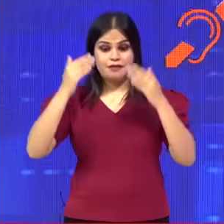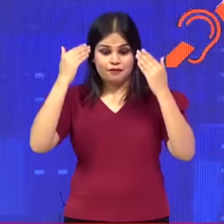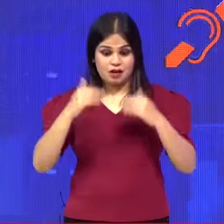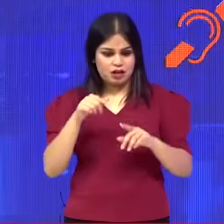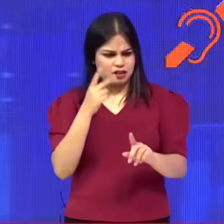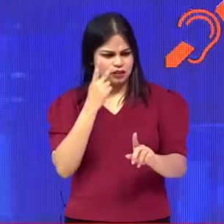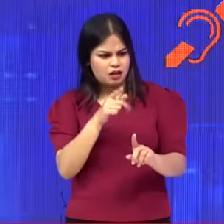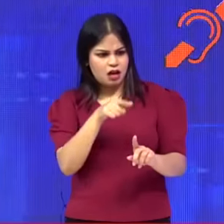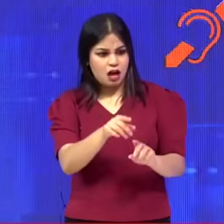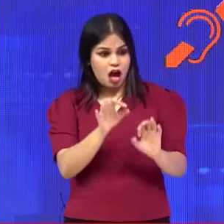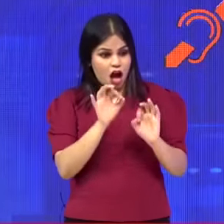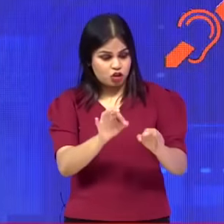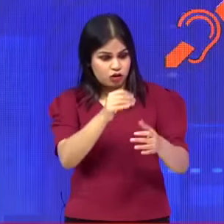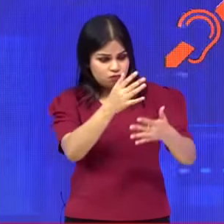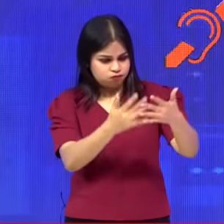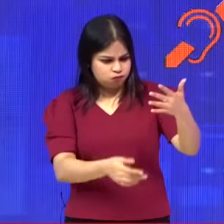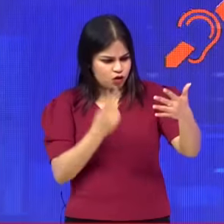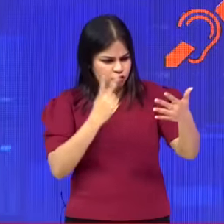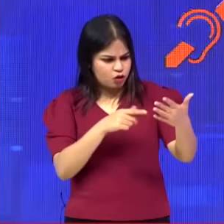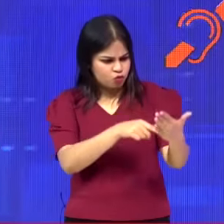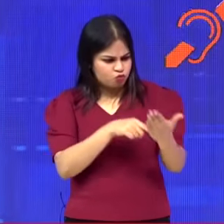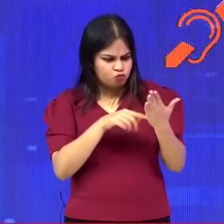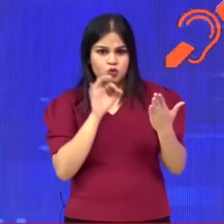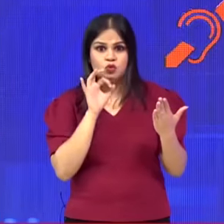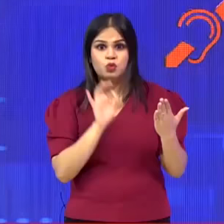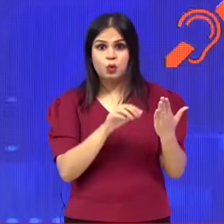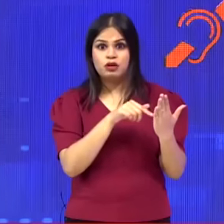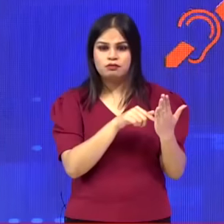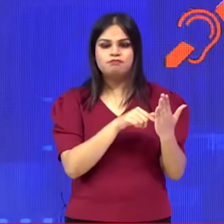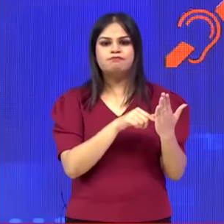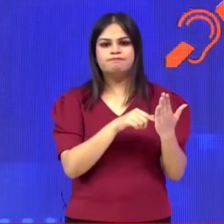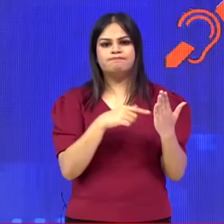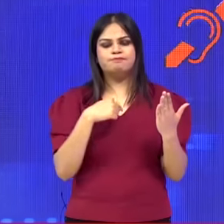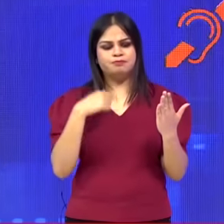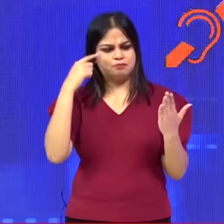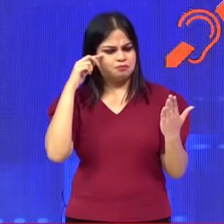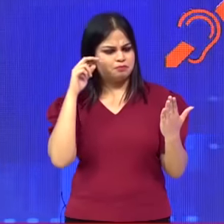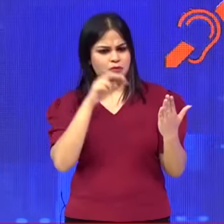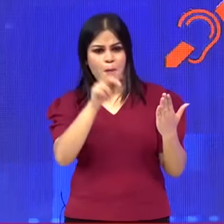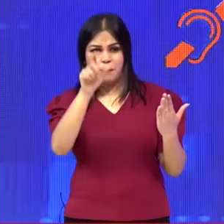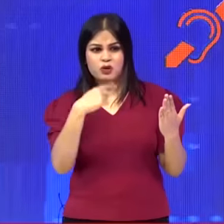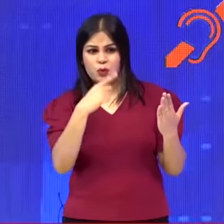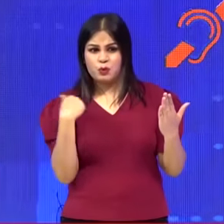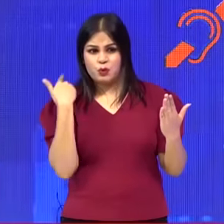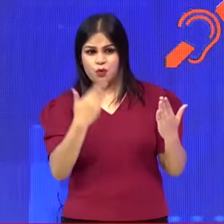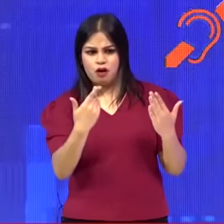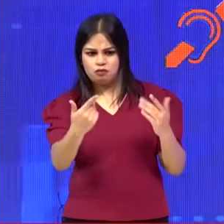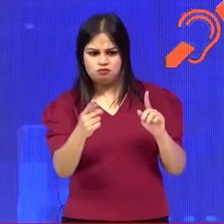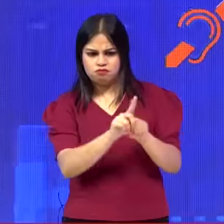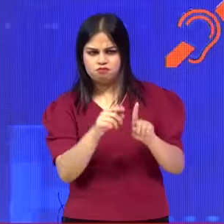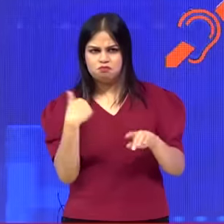अच्छी चीज़ आ रही है आपके स्क्रिप्ट एंड यू डोंट गेट लॉन्ग विद दैट पर्सन हूएवर इज़ गोइंग टू बी विथ